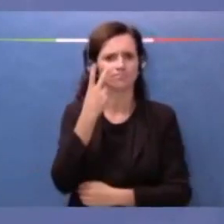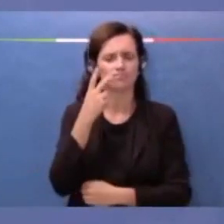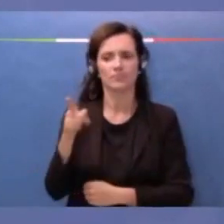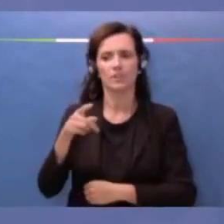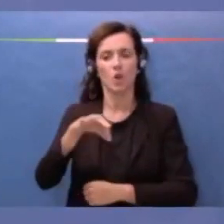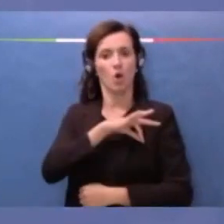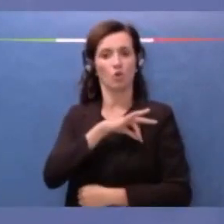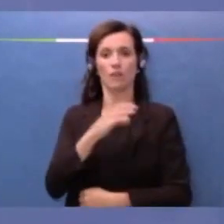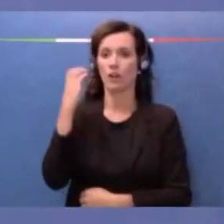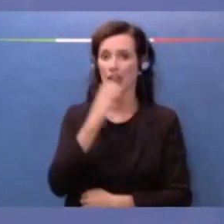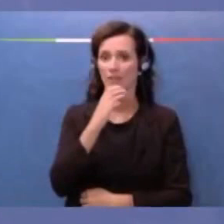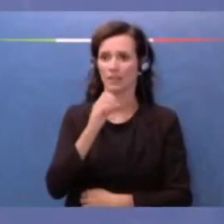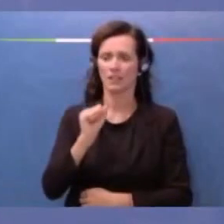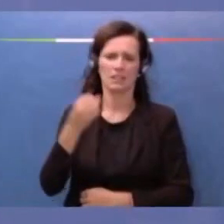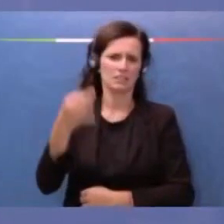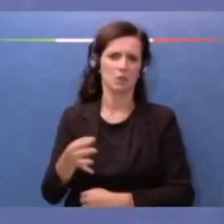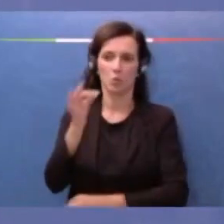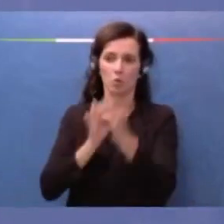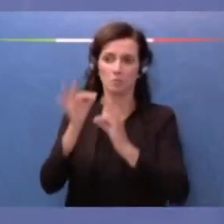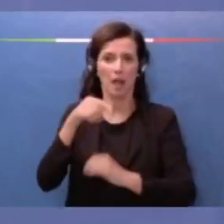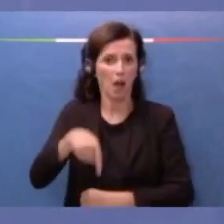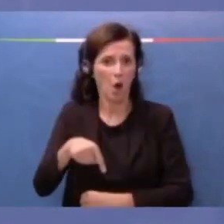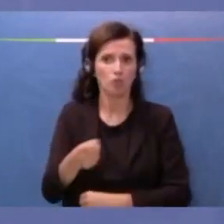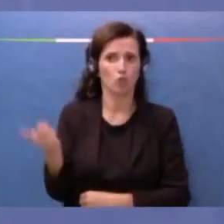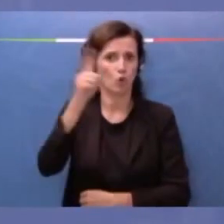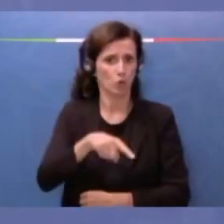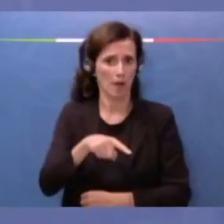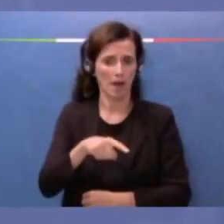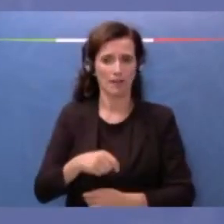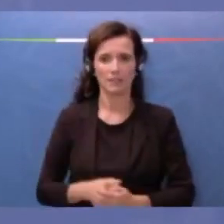l'onorevole Salvini oggi o domani, ma